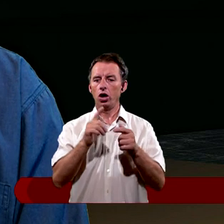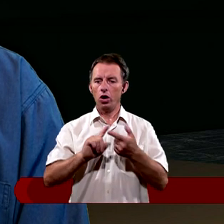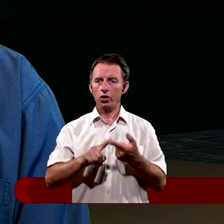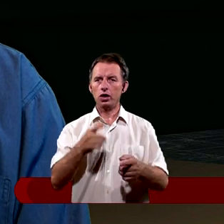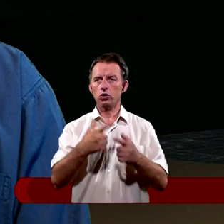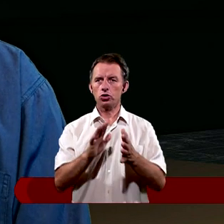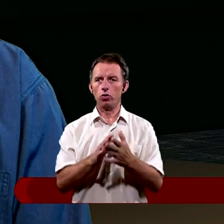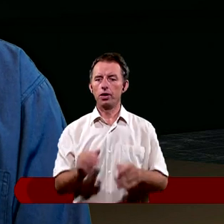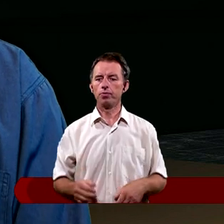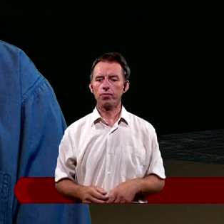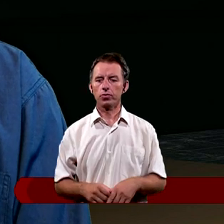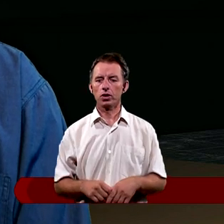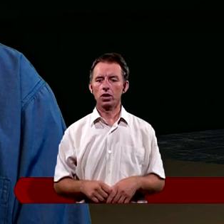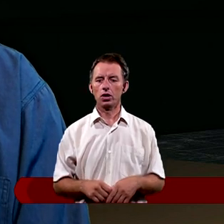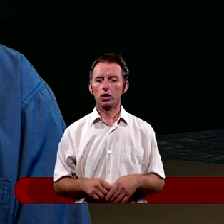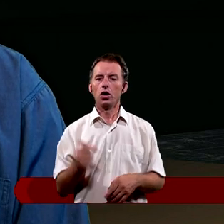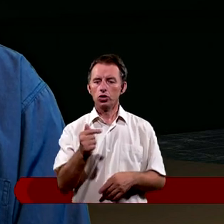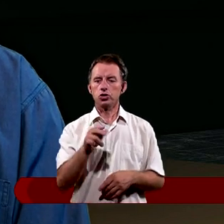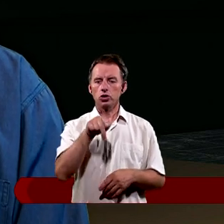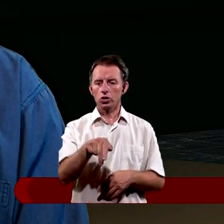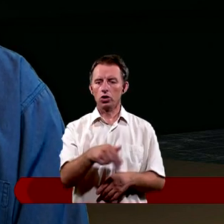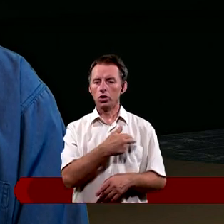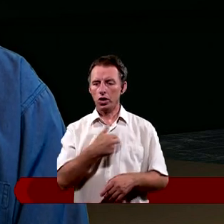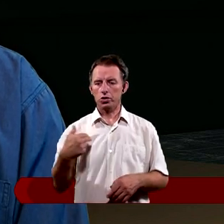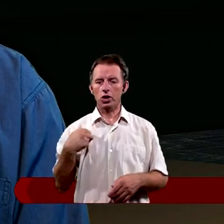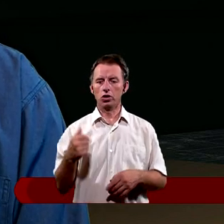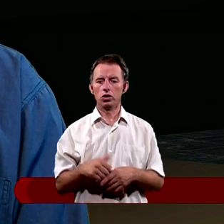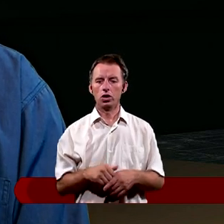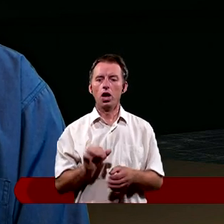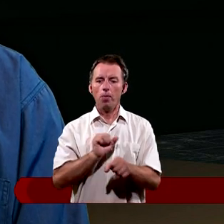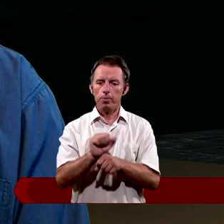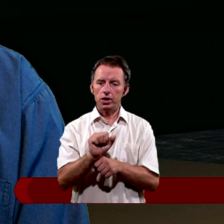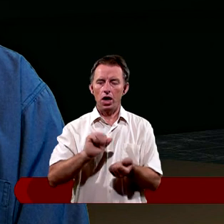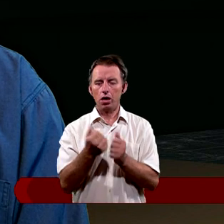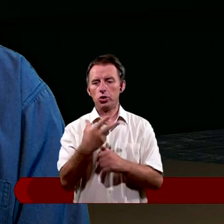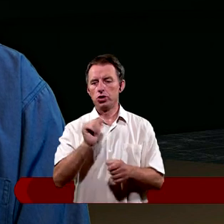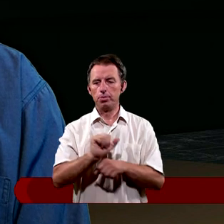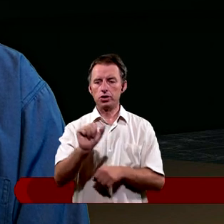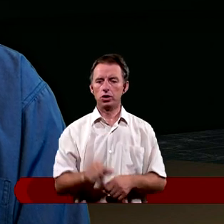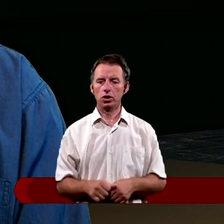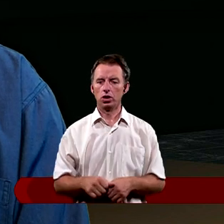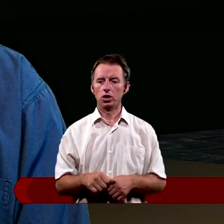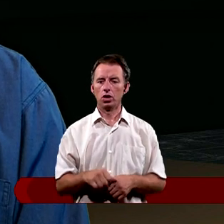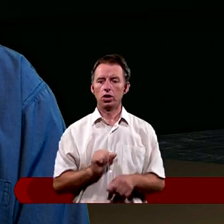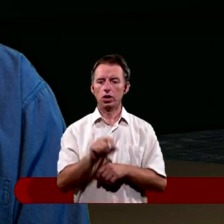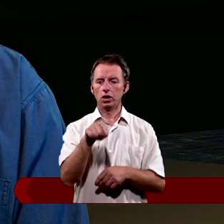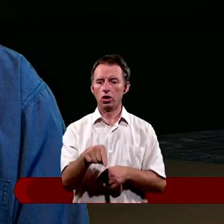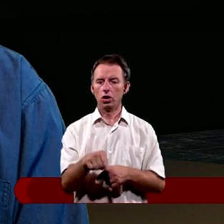Kościoła. Bowiem dotyczy to naszego być albo nie być. Dotyczy